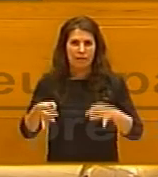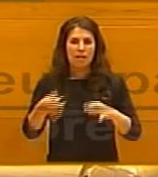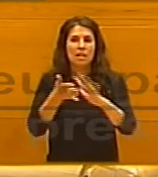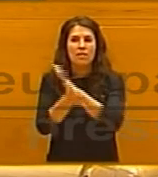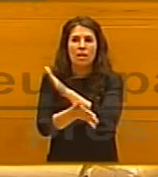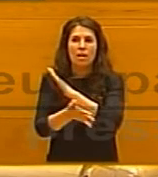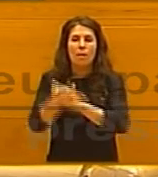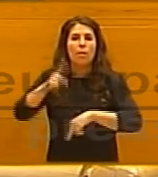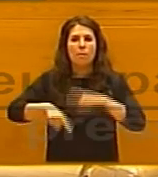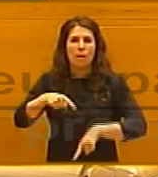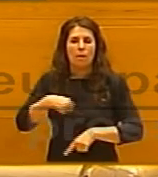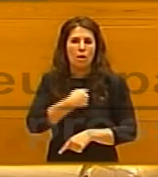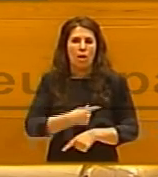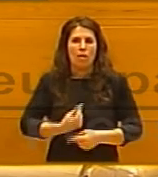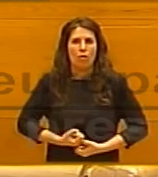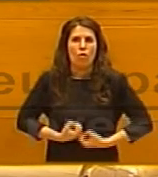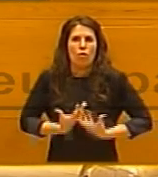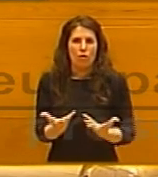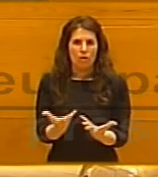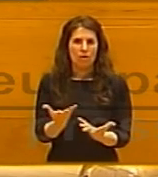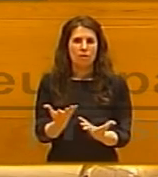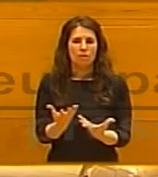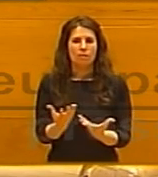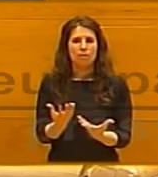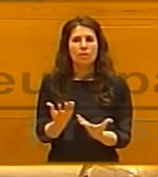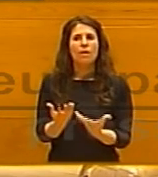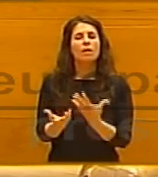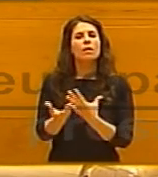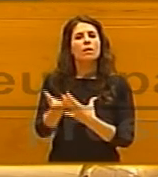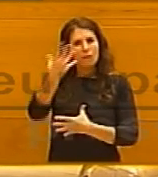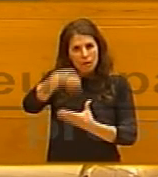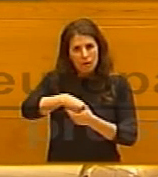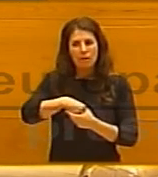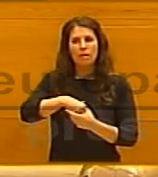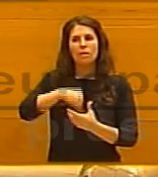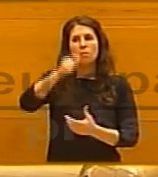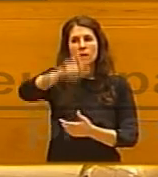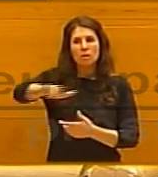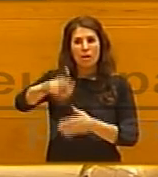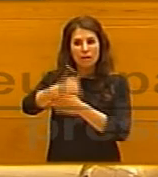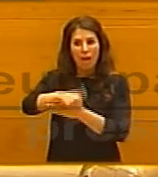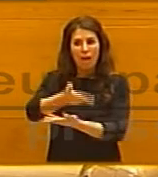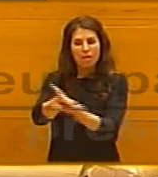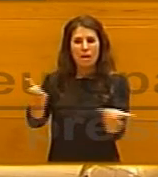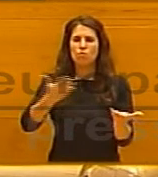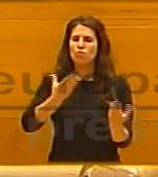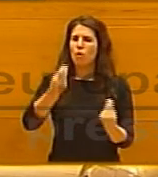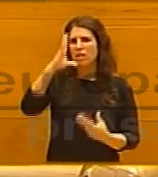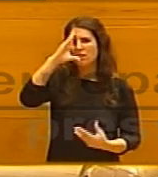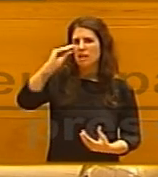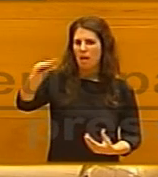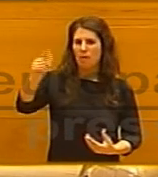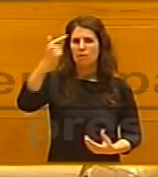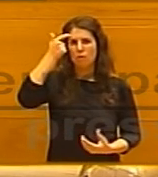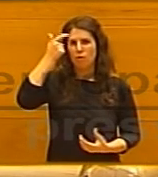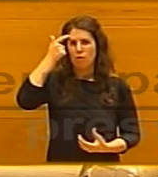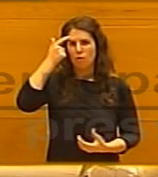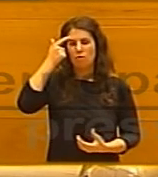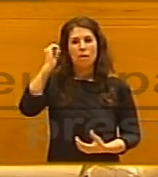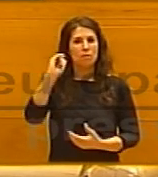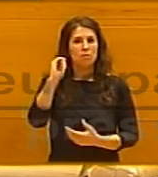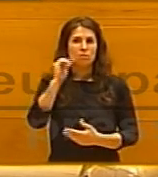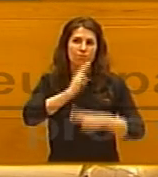coraxó, que hi ha la font de la sabiduría del home que hi la llibertat, que hi ha la clara bandera de la